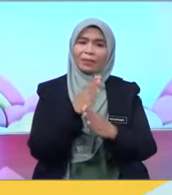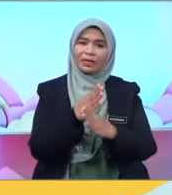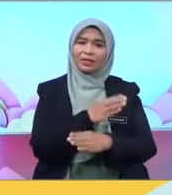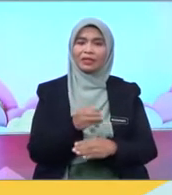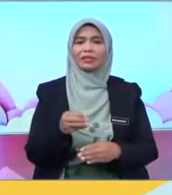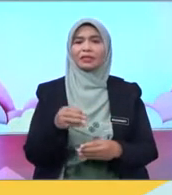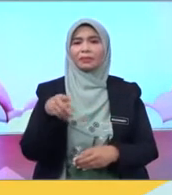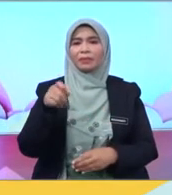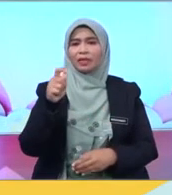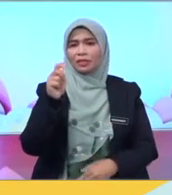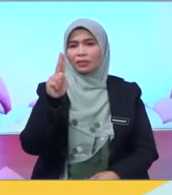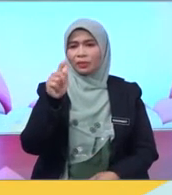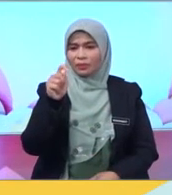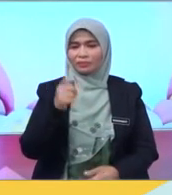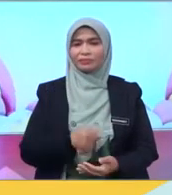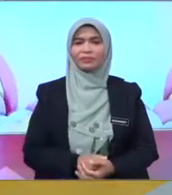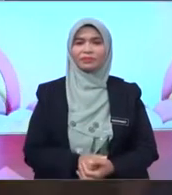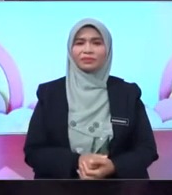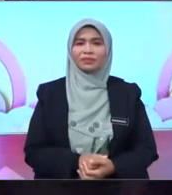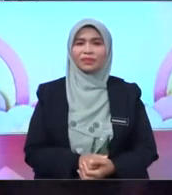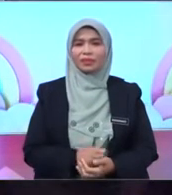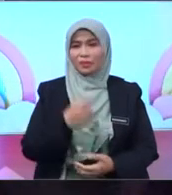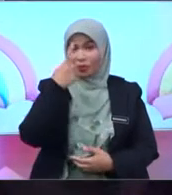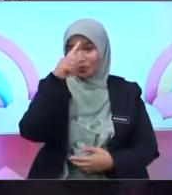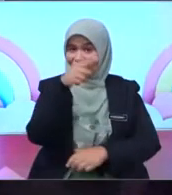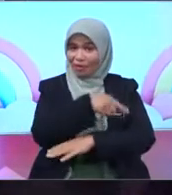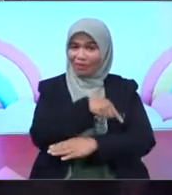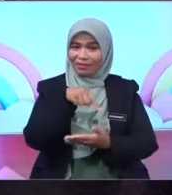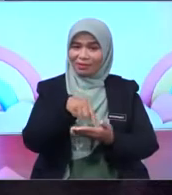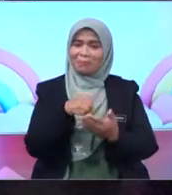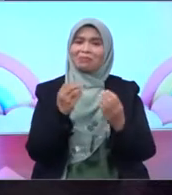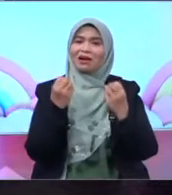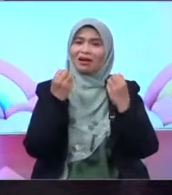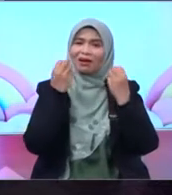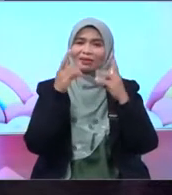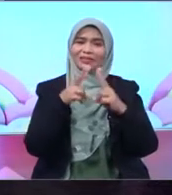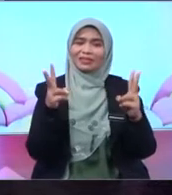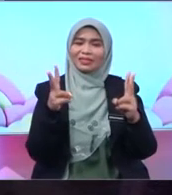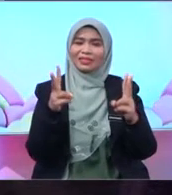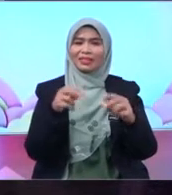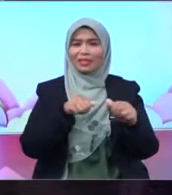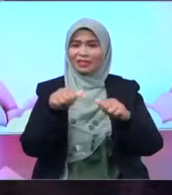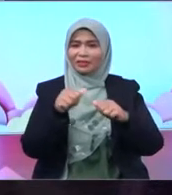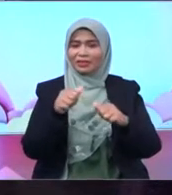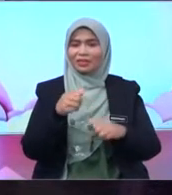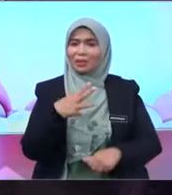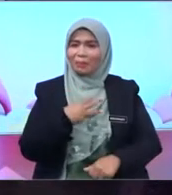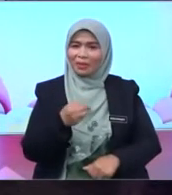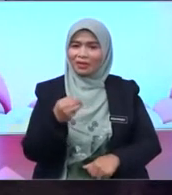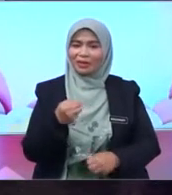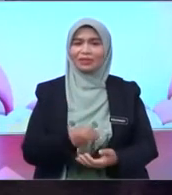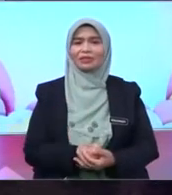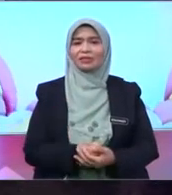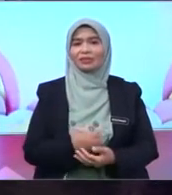Baiklah Wow masukin sego untuk hari ini banyak-banyak tipe-tipe dari Yance gizi ronaco sih kepada